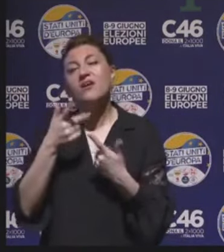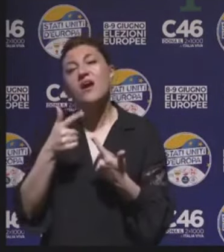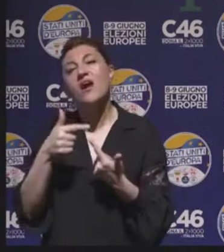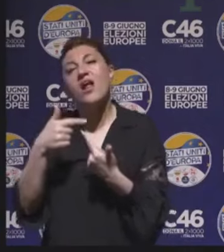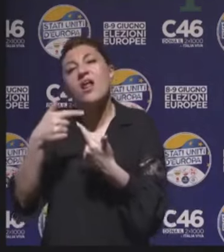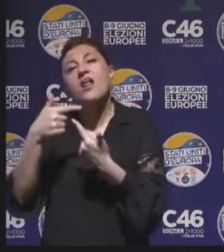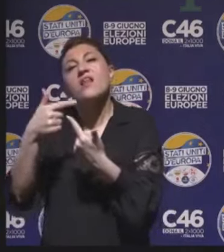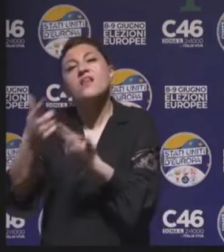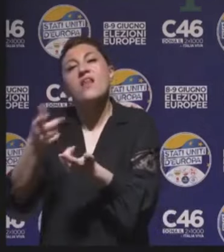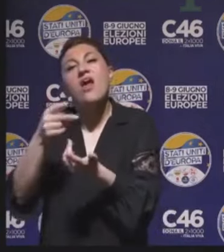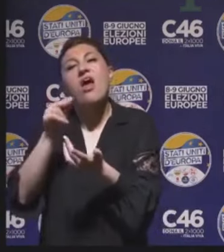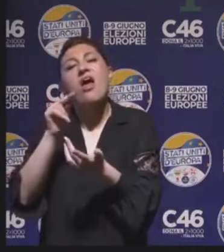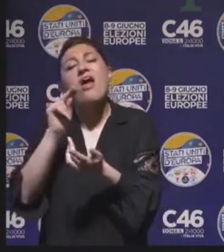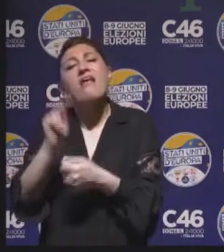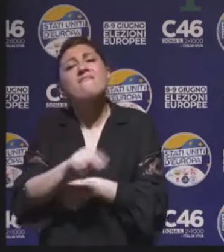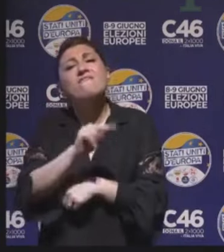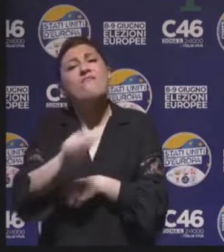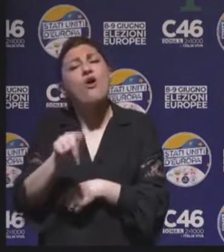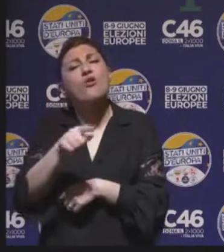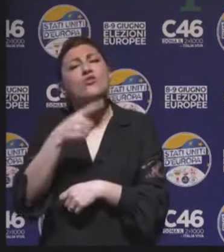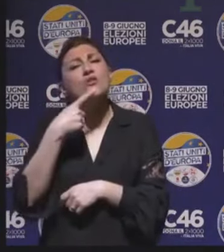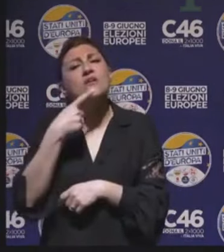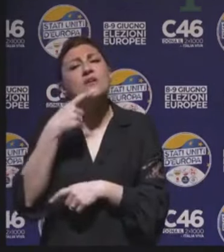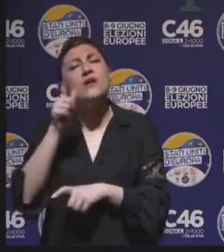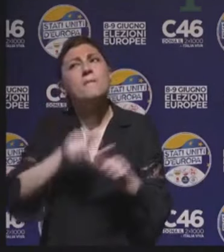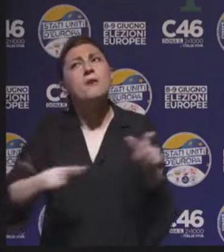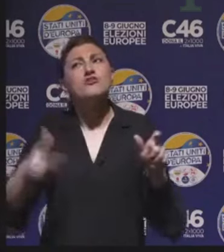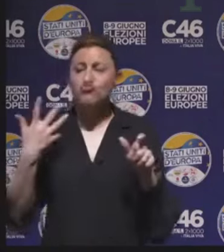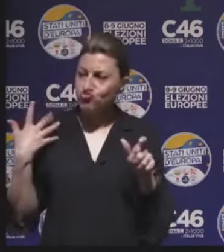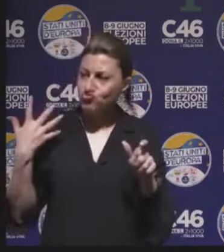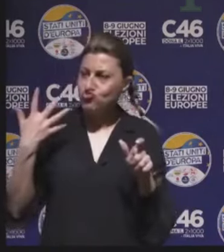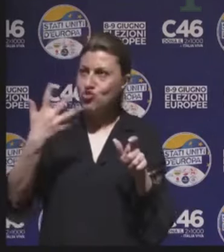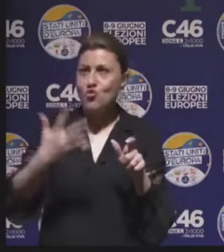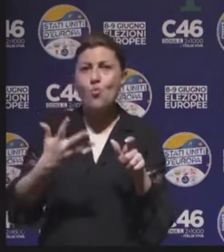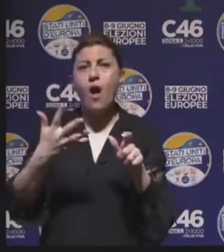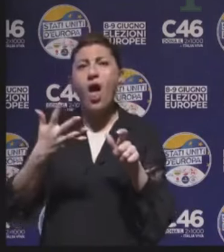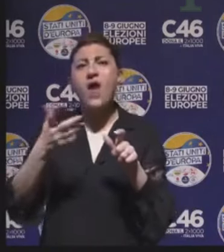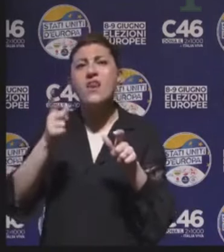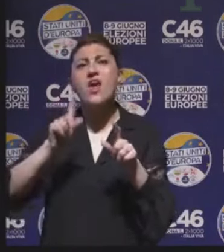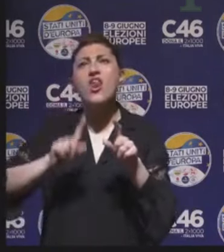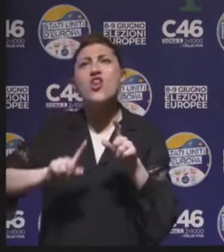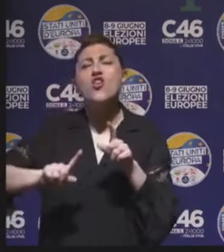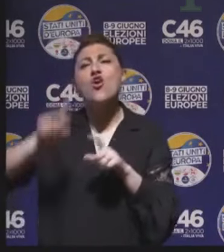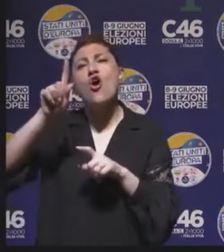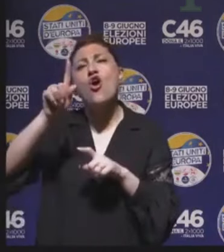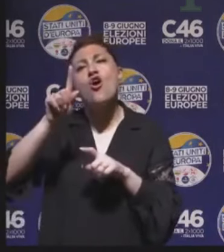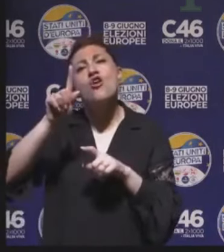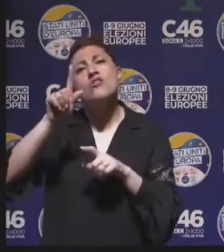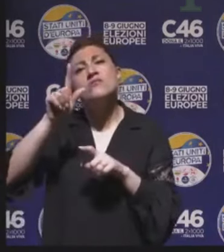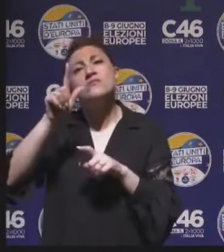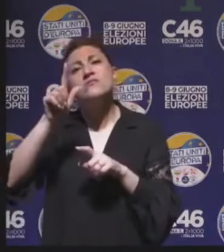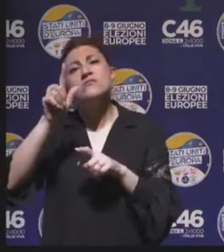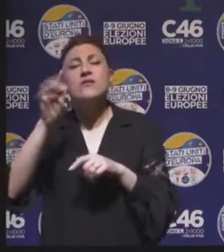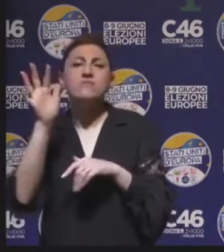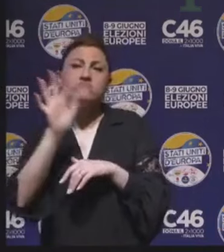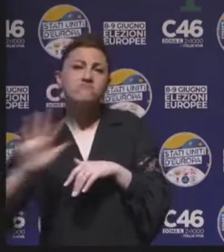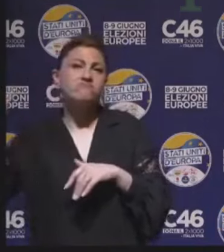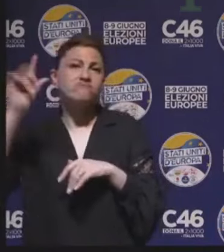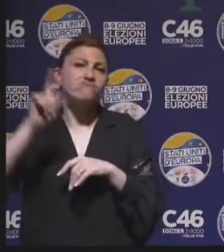anni hanno scelto un modello di sviluppo che ha penalizzato le aziende del nord-ovest e del NordEst poi